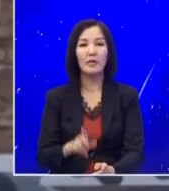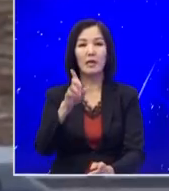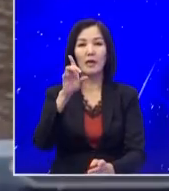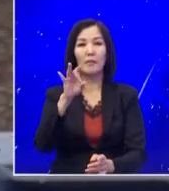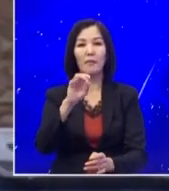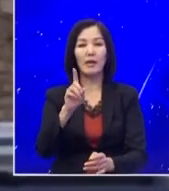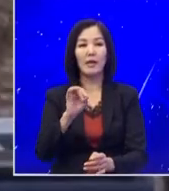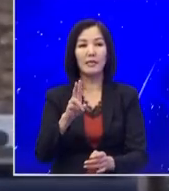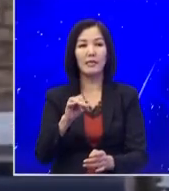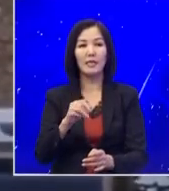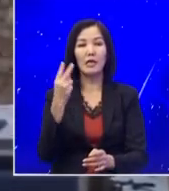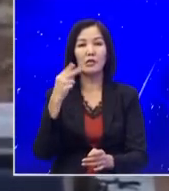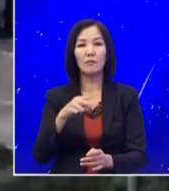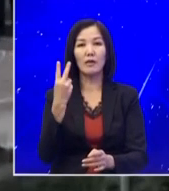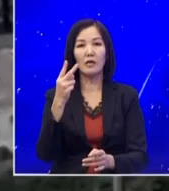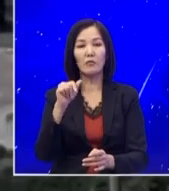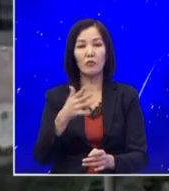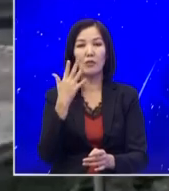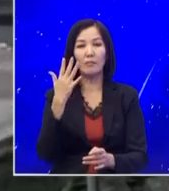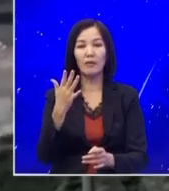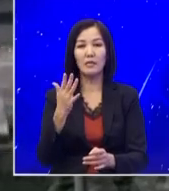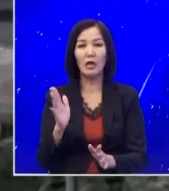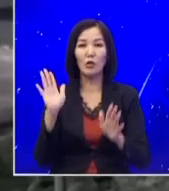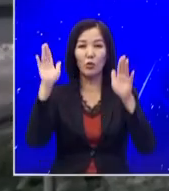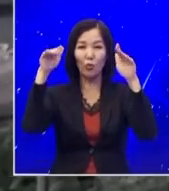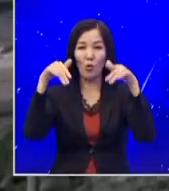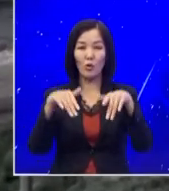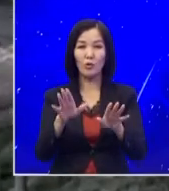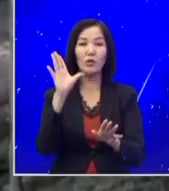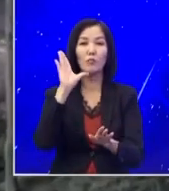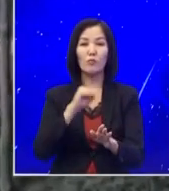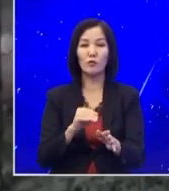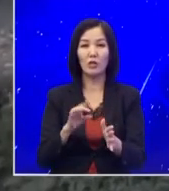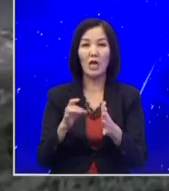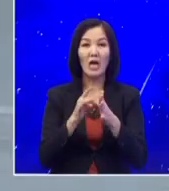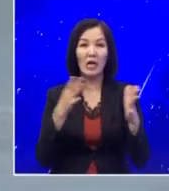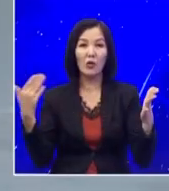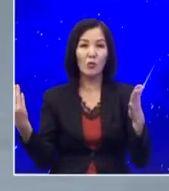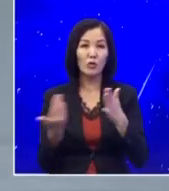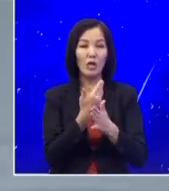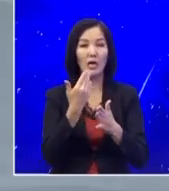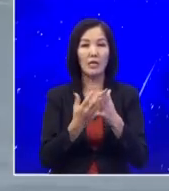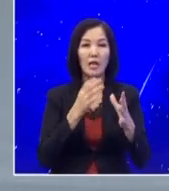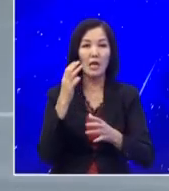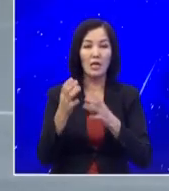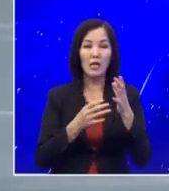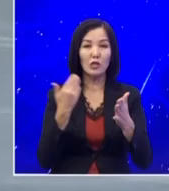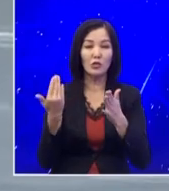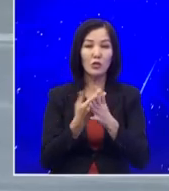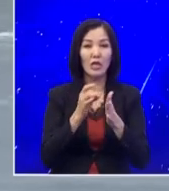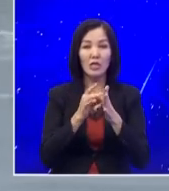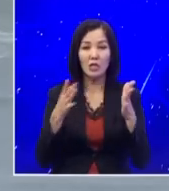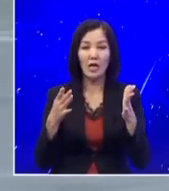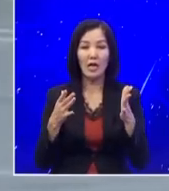Бразилиялық серферші 22,5 метрлік толқынды бағындырды. Бұл Майя Гайберилдің екінші дүниежүзілік рекорды. Бұл